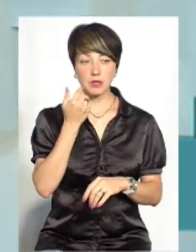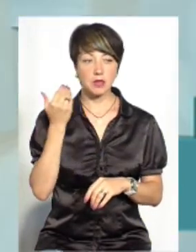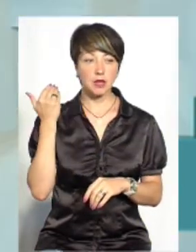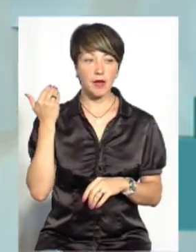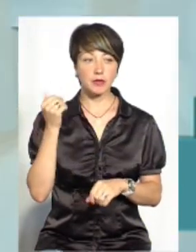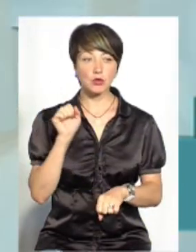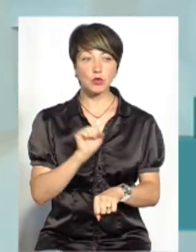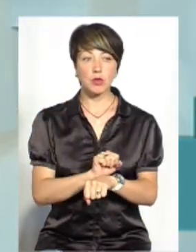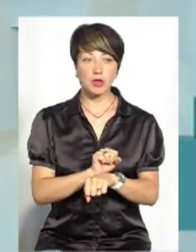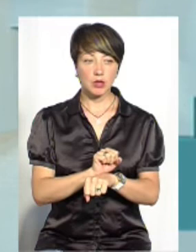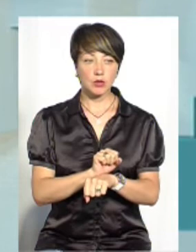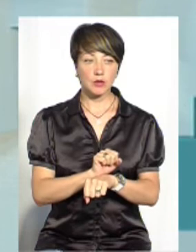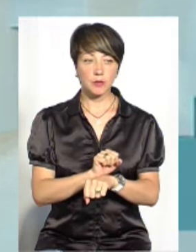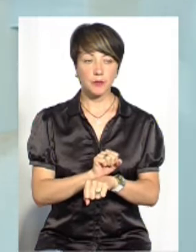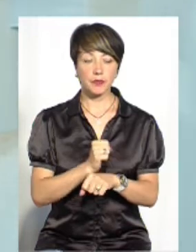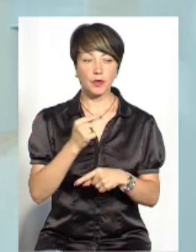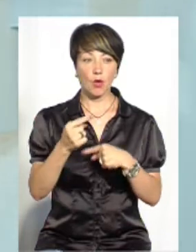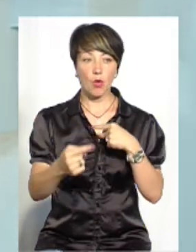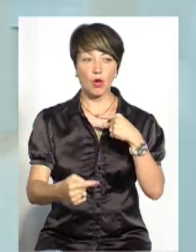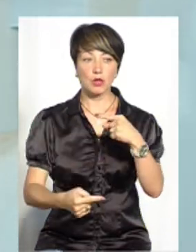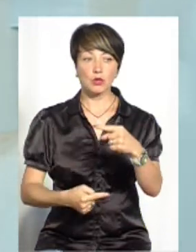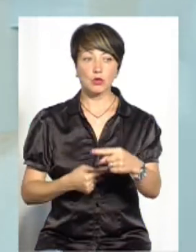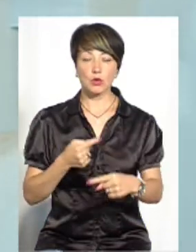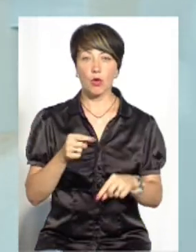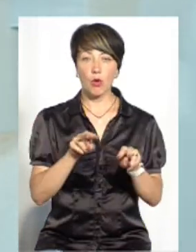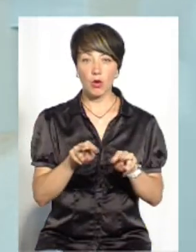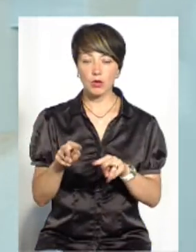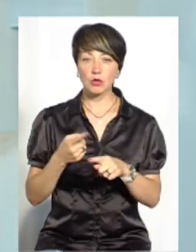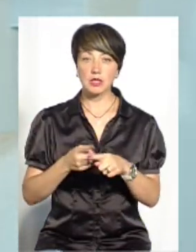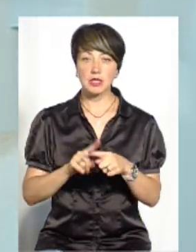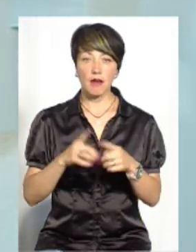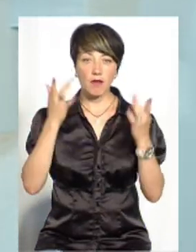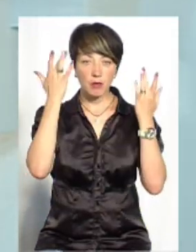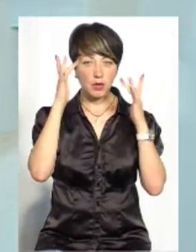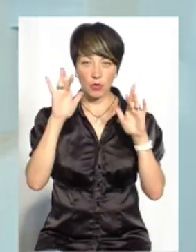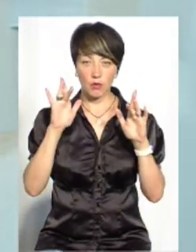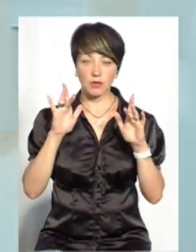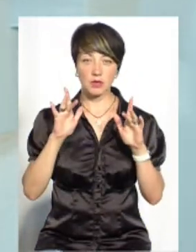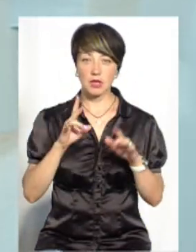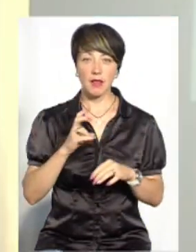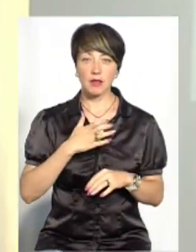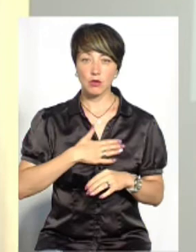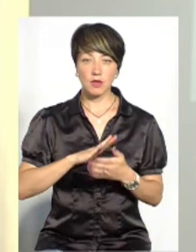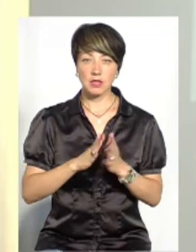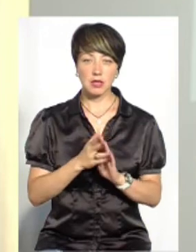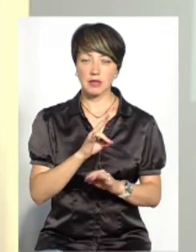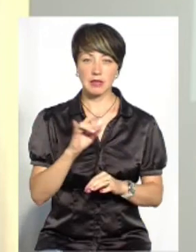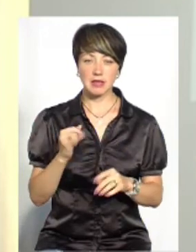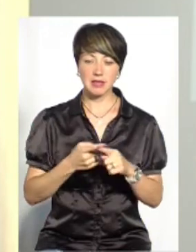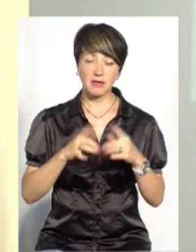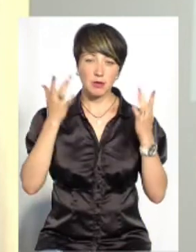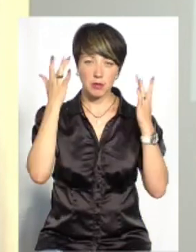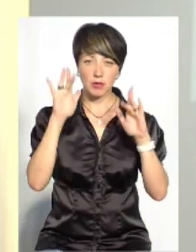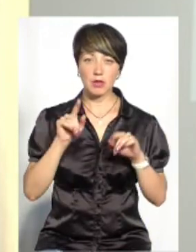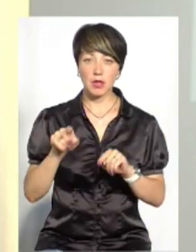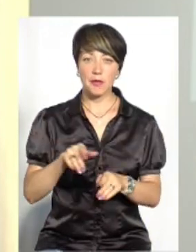недавно, що зупинилося там колесо огляду. Ну, це скоріше випадковість, чим незадовільний стан атракціону. Оскільки